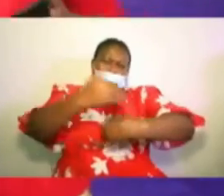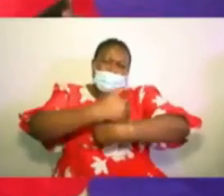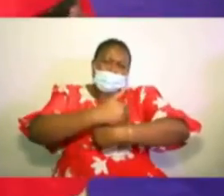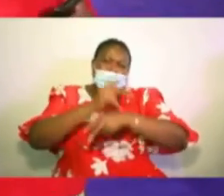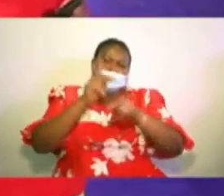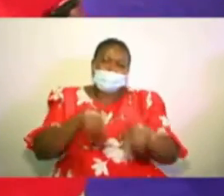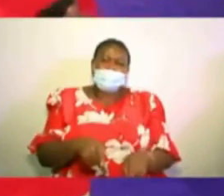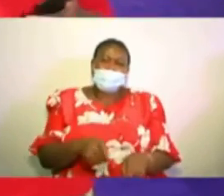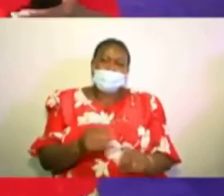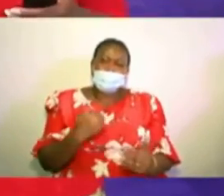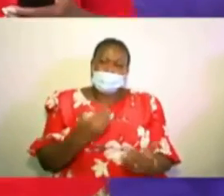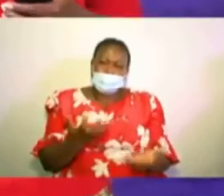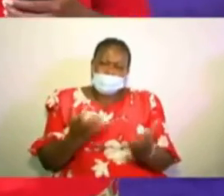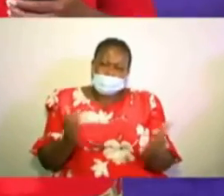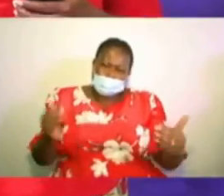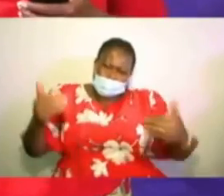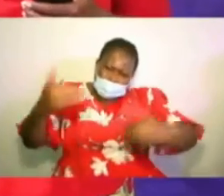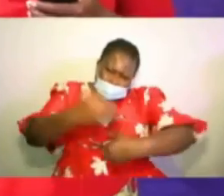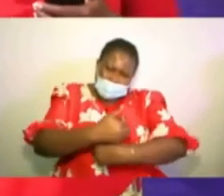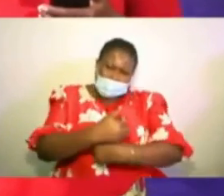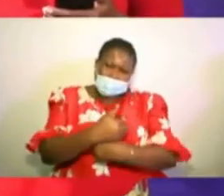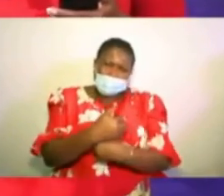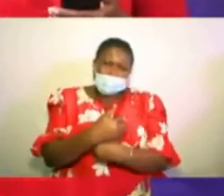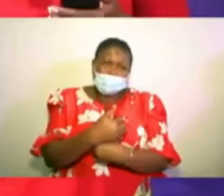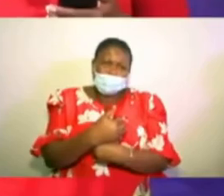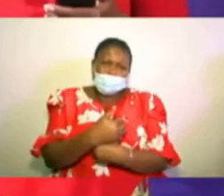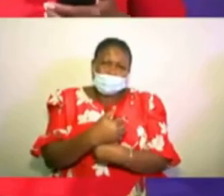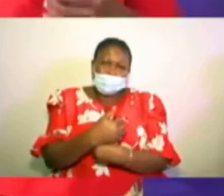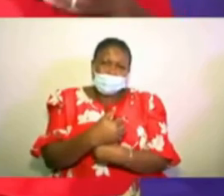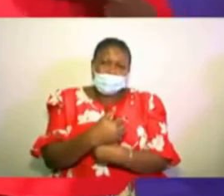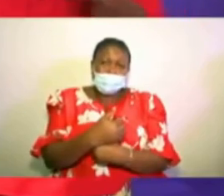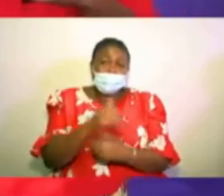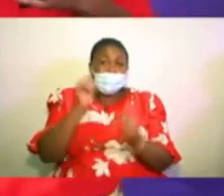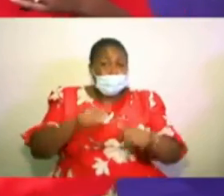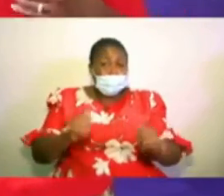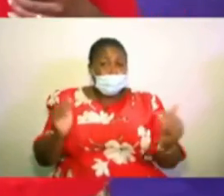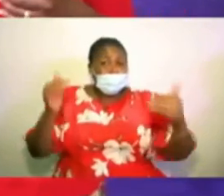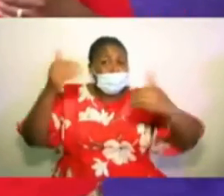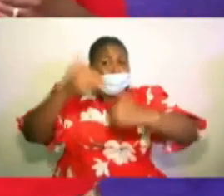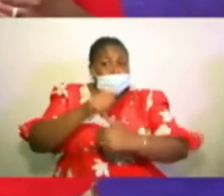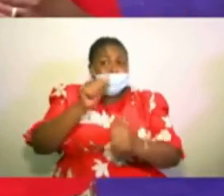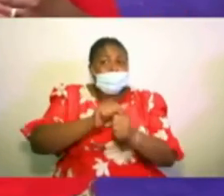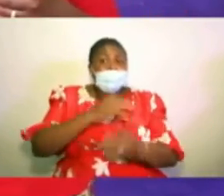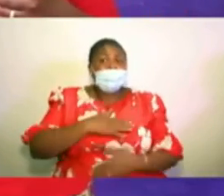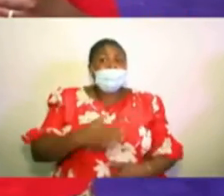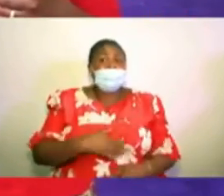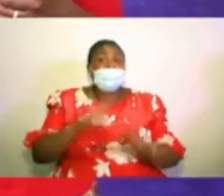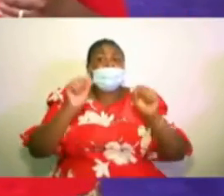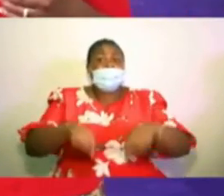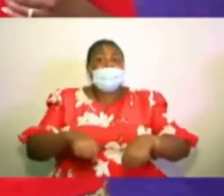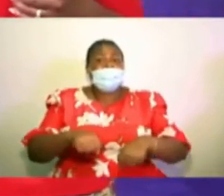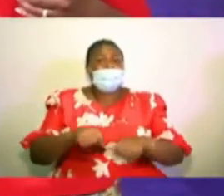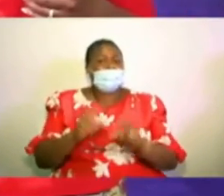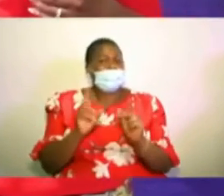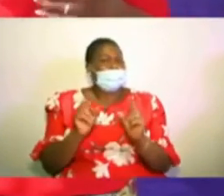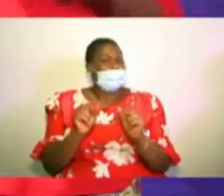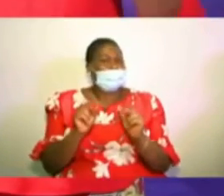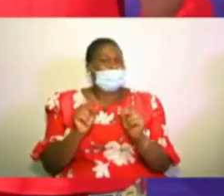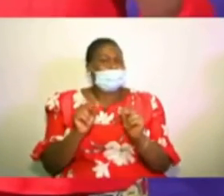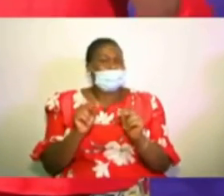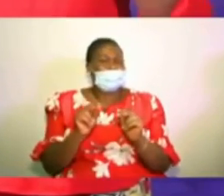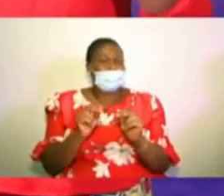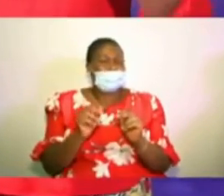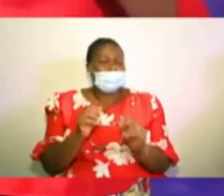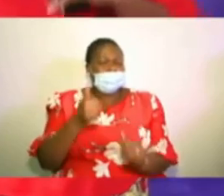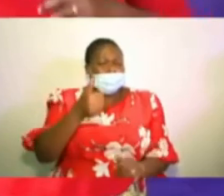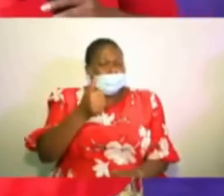les embrasser. So, it's not everybody you can hug. Ce n'est pas tout le monde que vous pouvez embrasser. It takes a certain level of fellowship. Ça